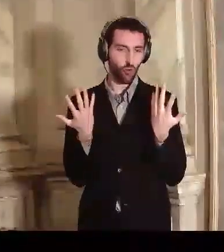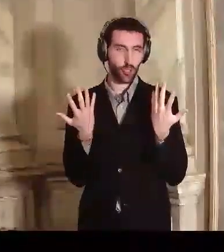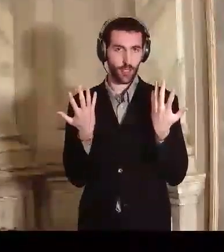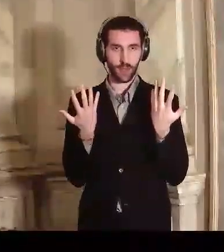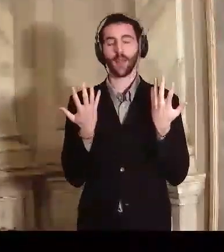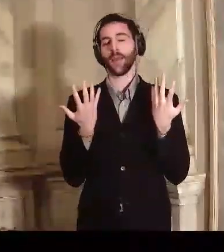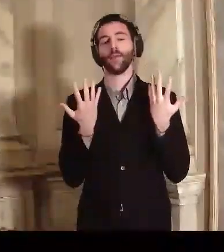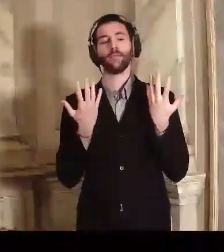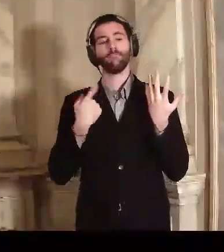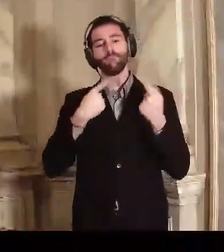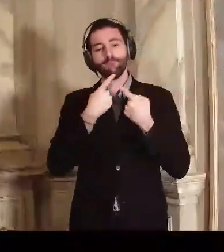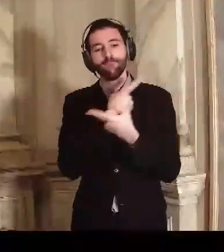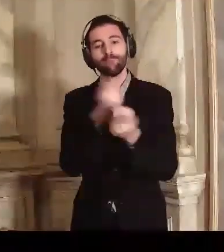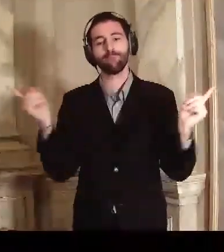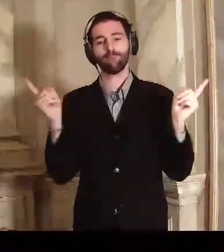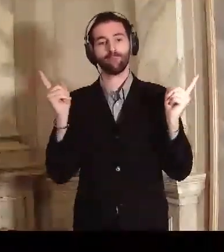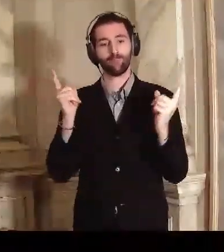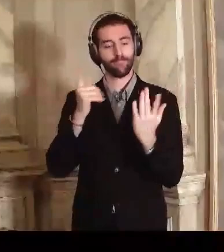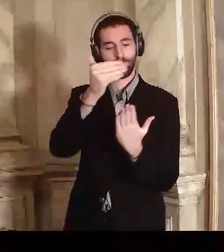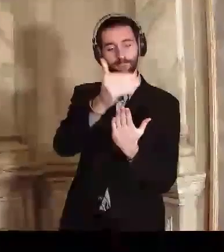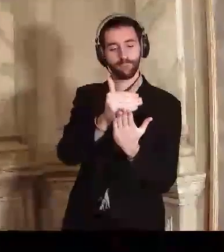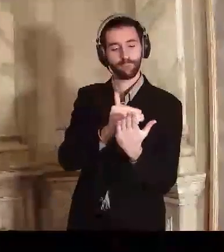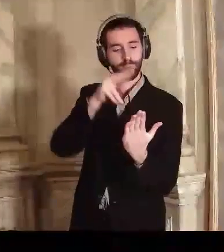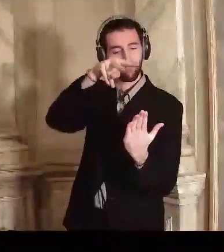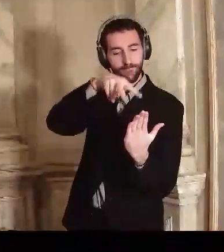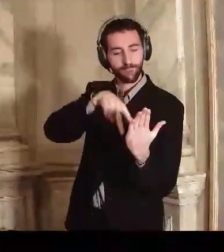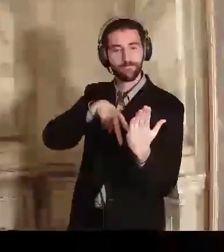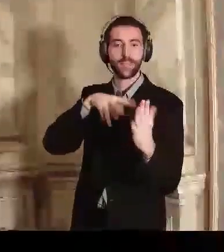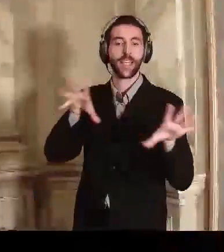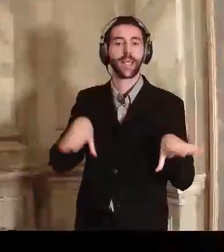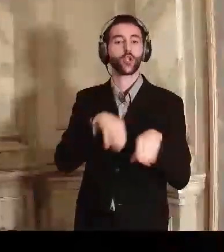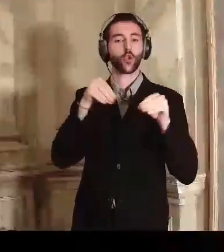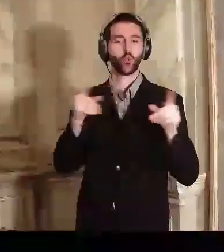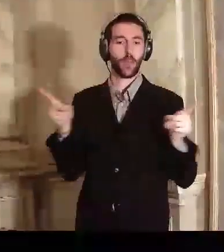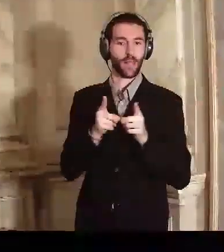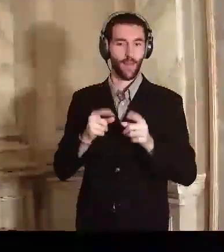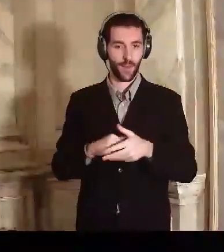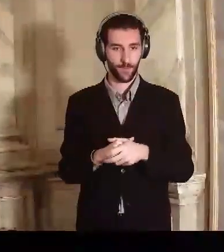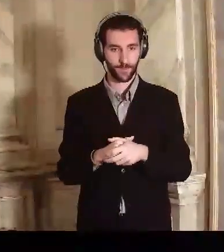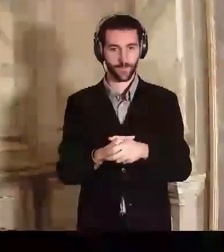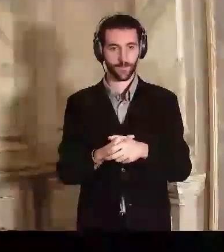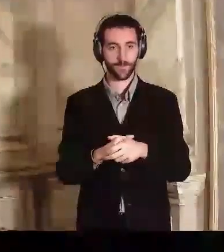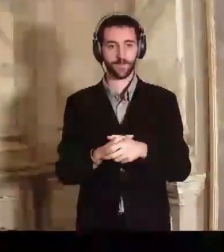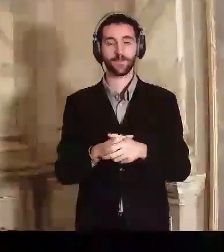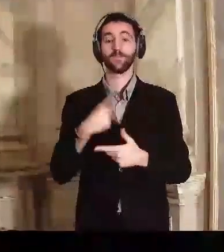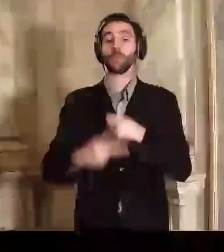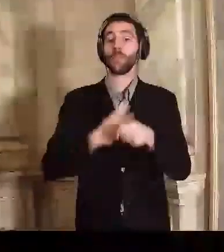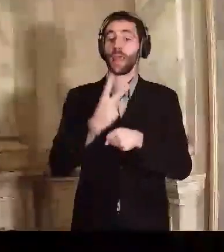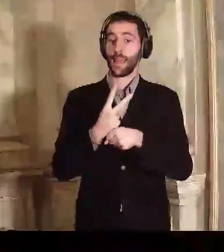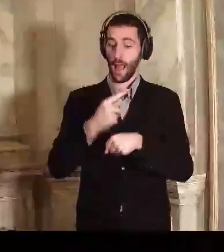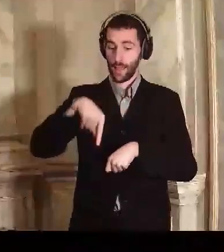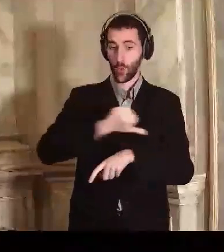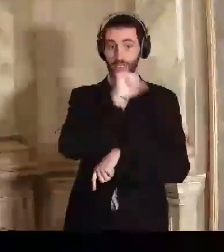ve le annuncio leggendo brevemente il mio introduzione alla cartella stampa. La Biennale ha